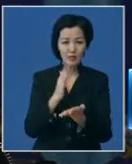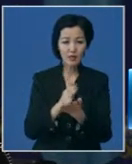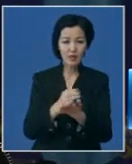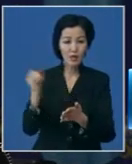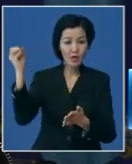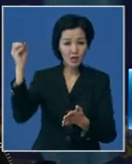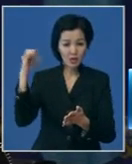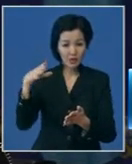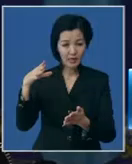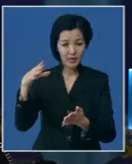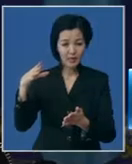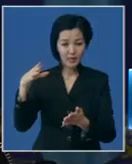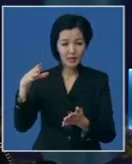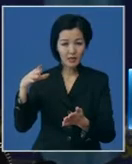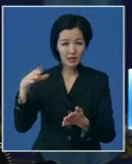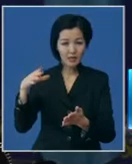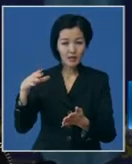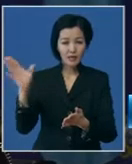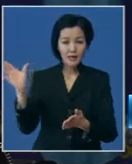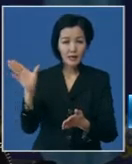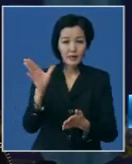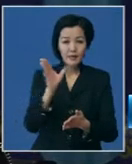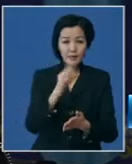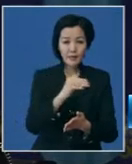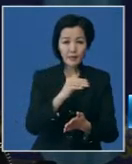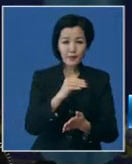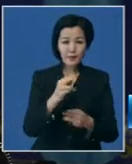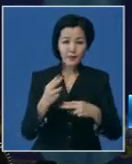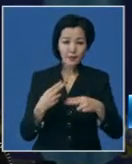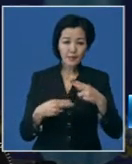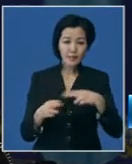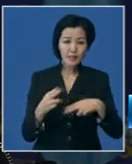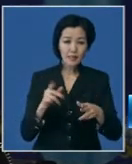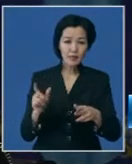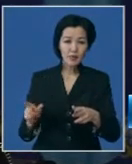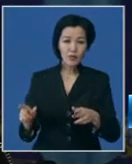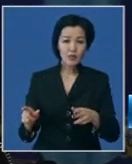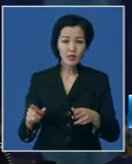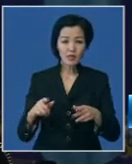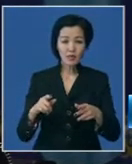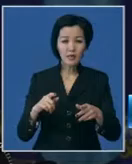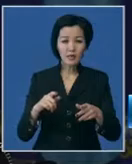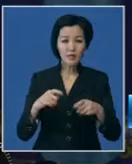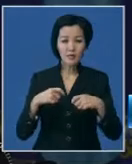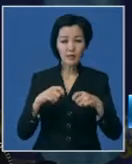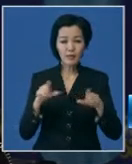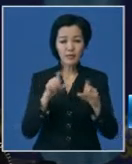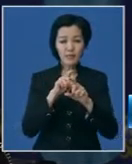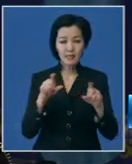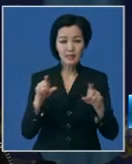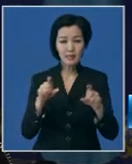жарықтар, одан басқа барлық мына бизнес өкілдеріне жаңағы магазиндері бар, өздерінің басқа